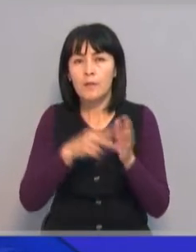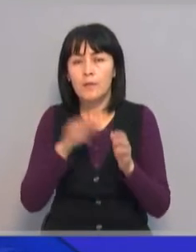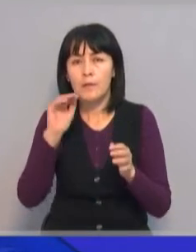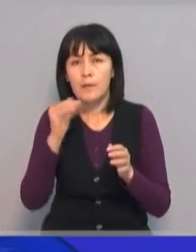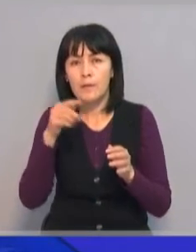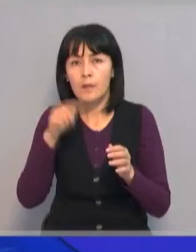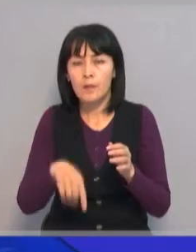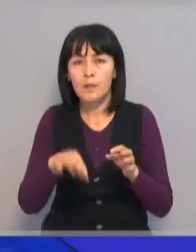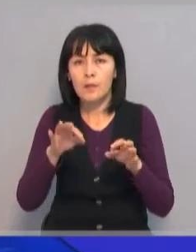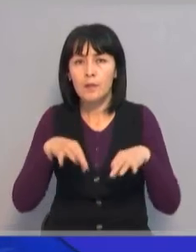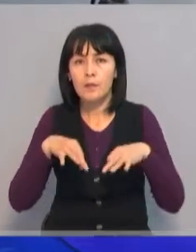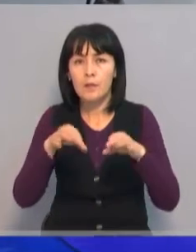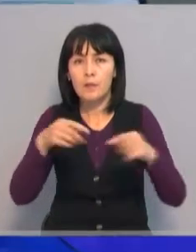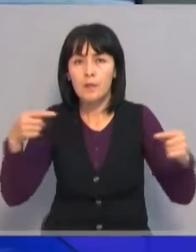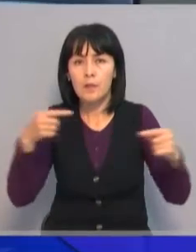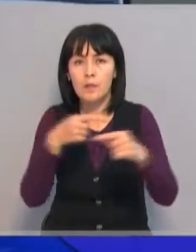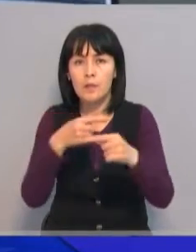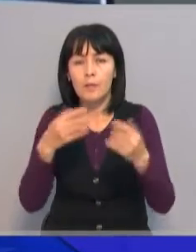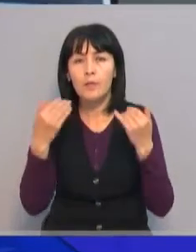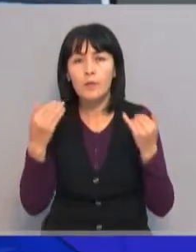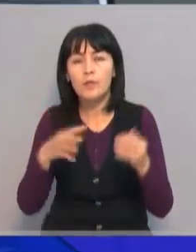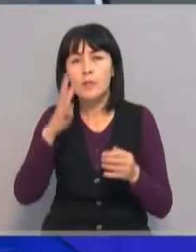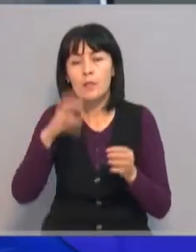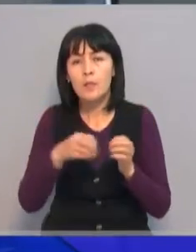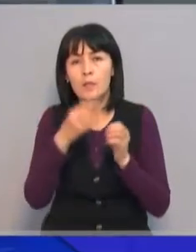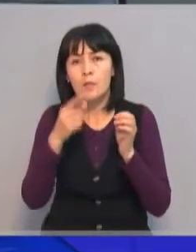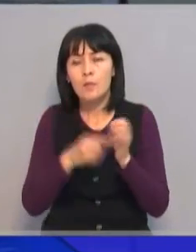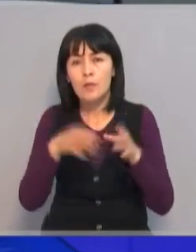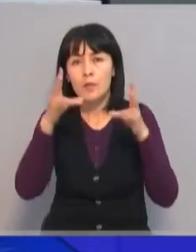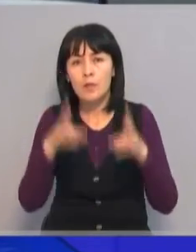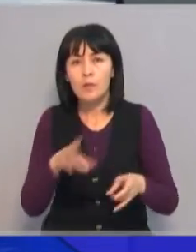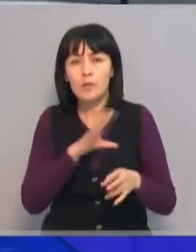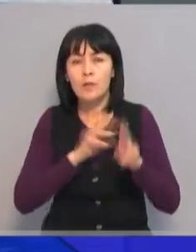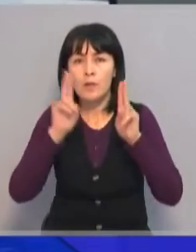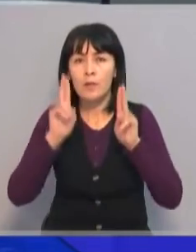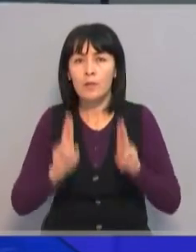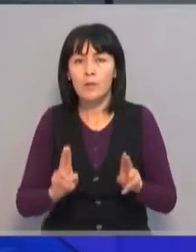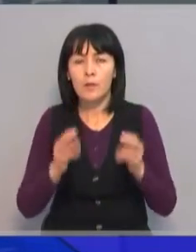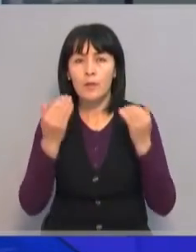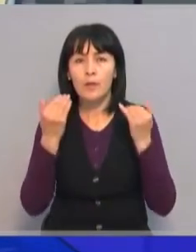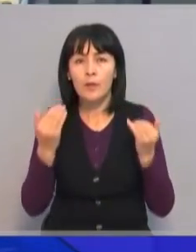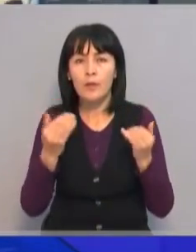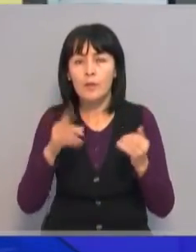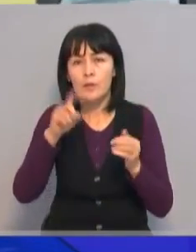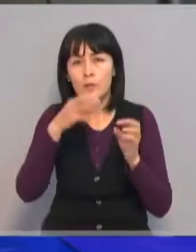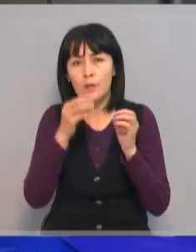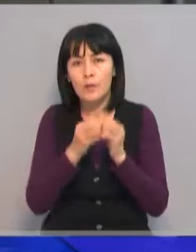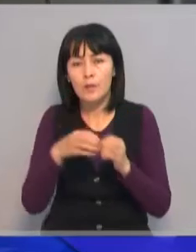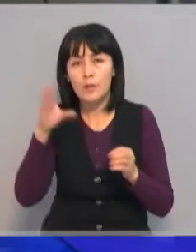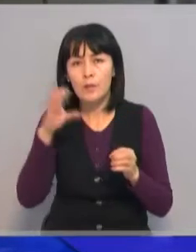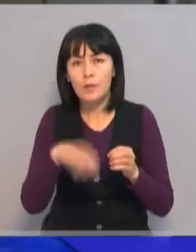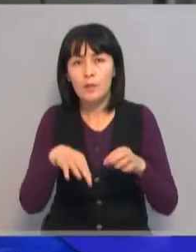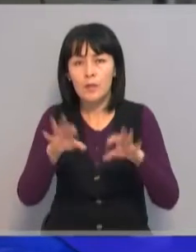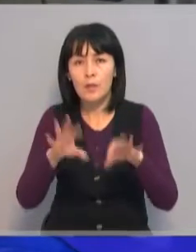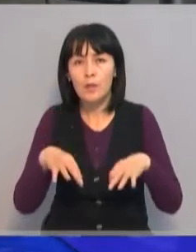фактов наезда на встречную полосу, 417 нарушений правил маневрирования и 110 случаев